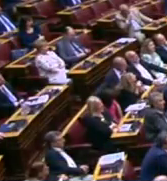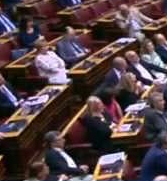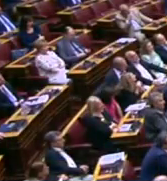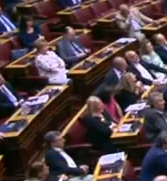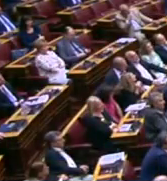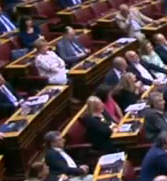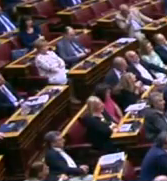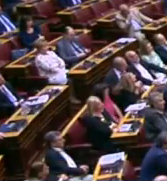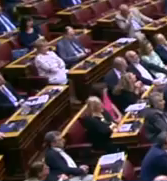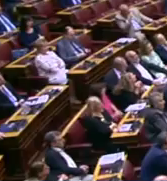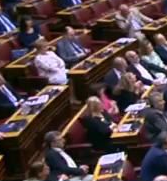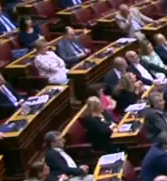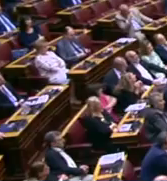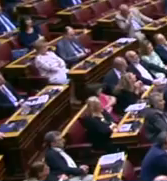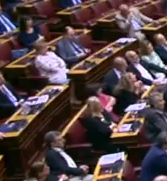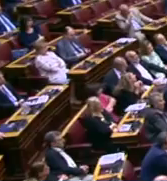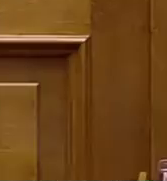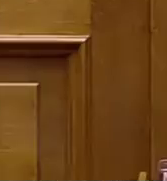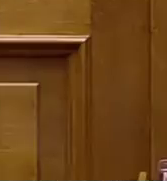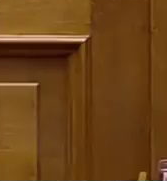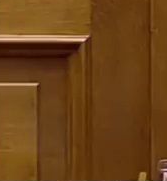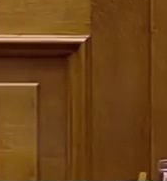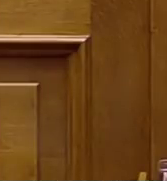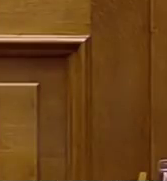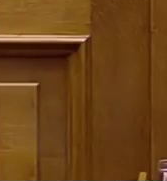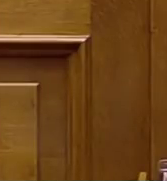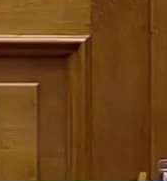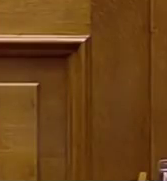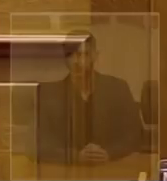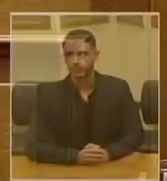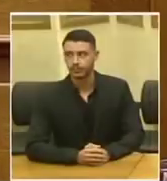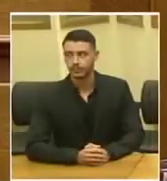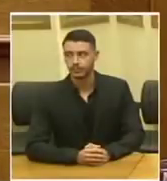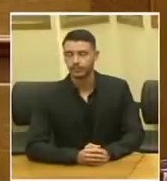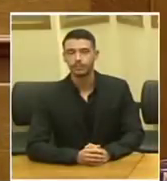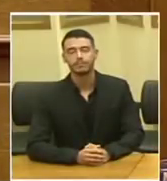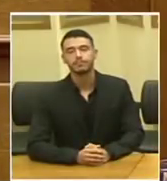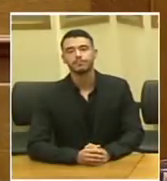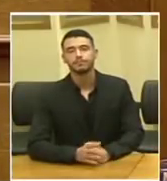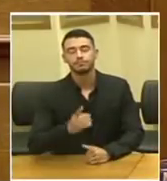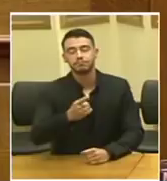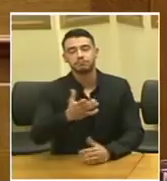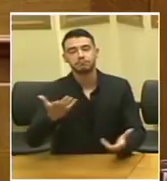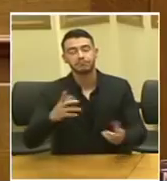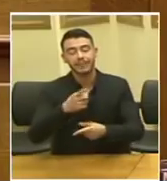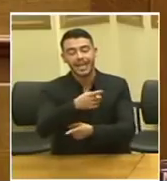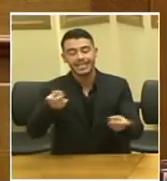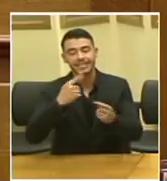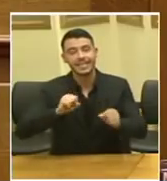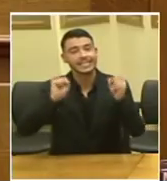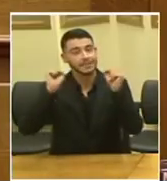Υπάρχει τεκμήριο ότι συμφωνούσατε με το Μακεδονία Σκόπια? Υπάρχει.